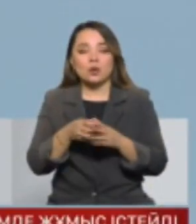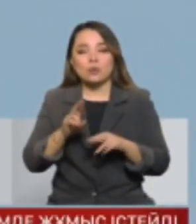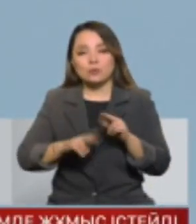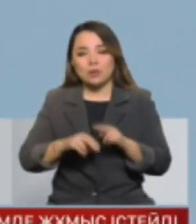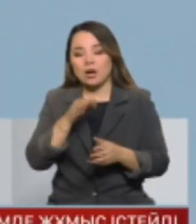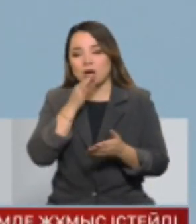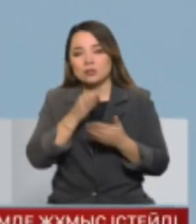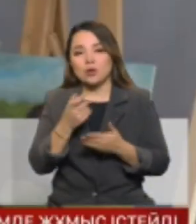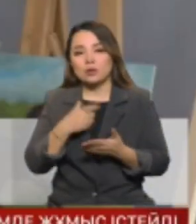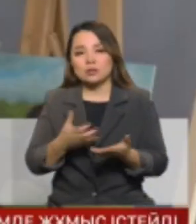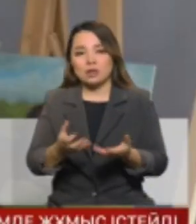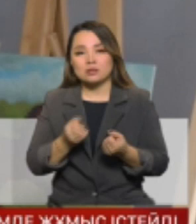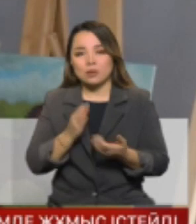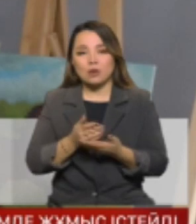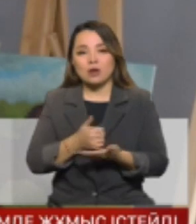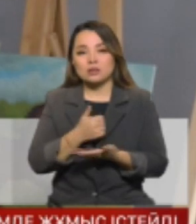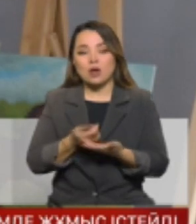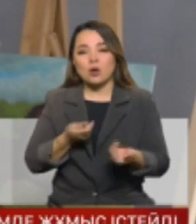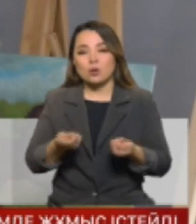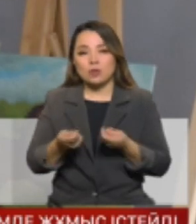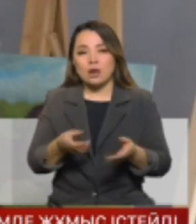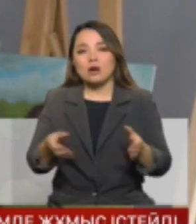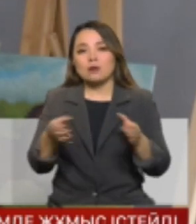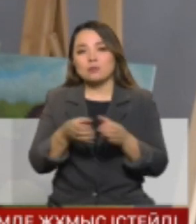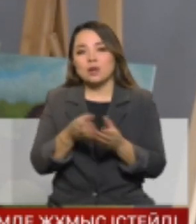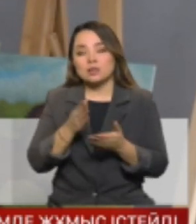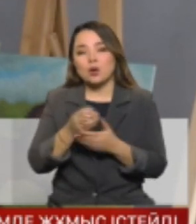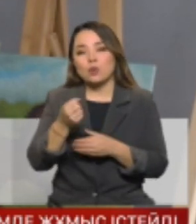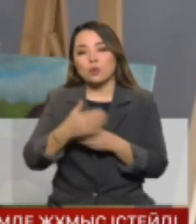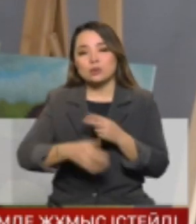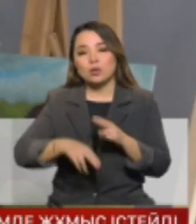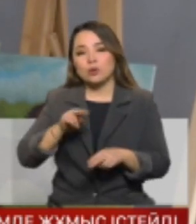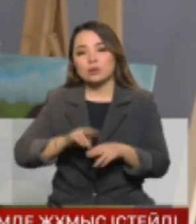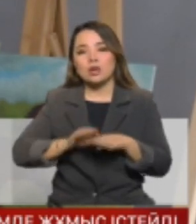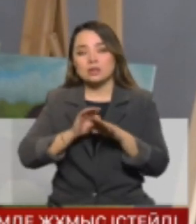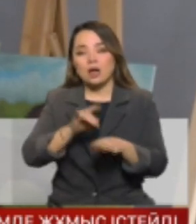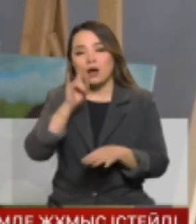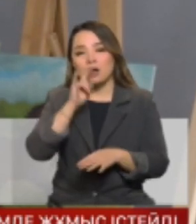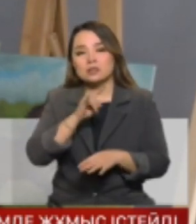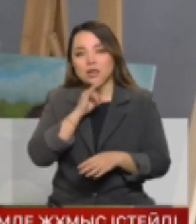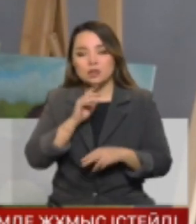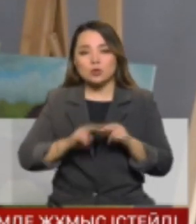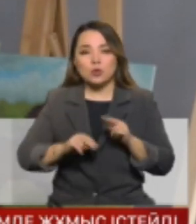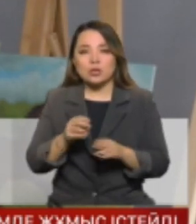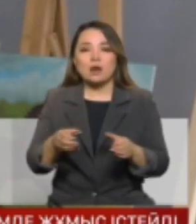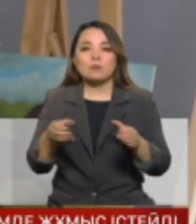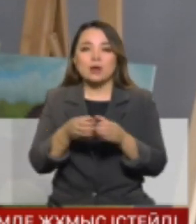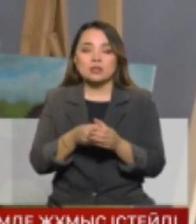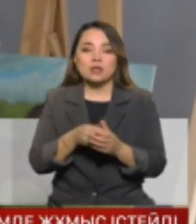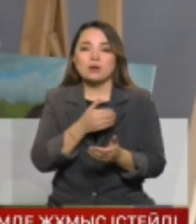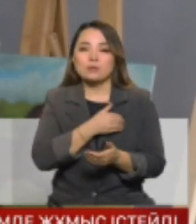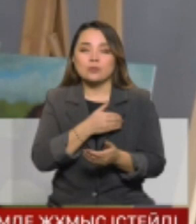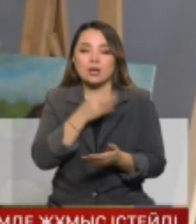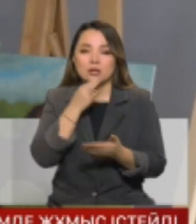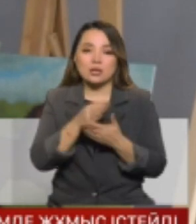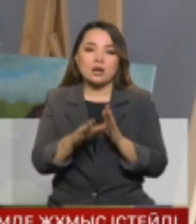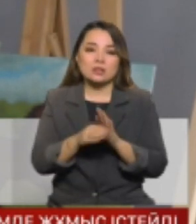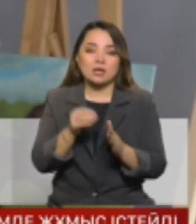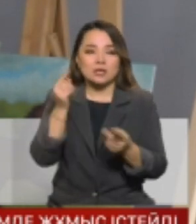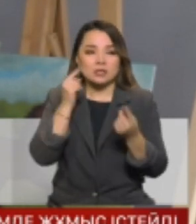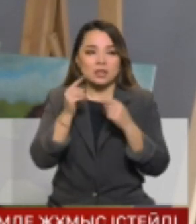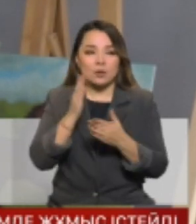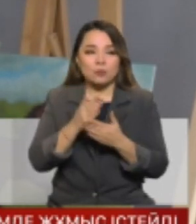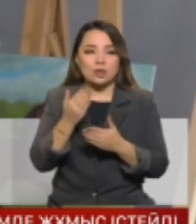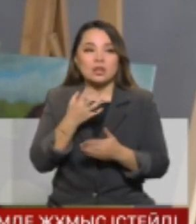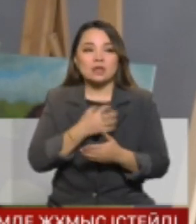өз мойнына алған. Главный руководитель нашей компании. Осындай орталықты құру Қазақстрой компаниясының негізін қалаушы Нұрлан Артықбаевтың идеясы